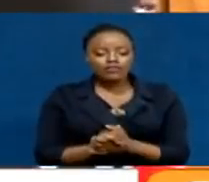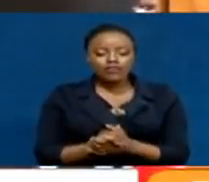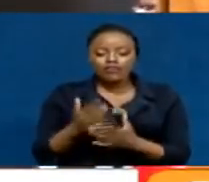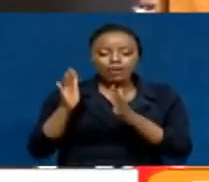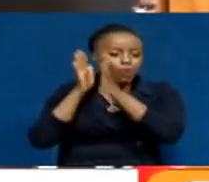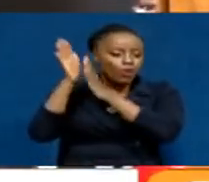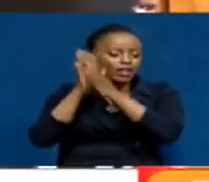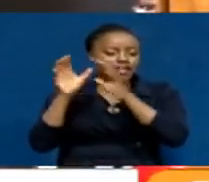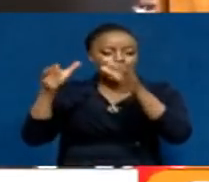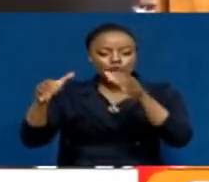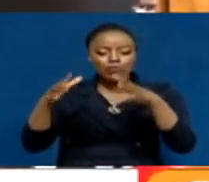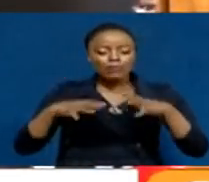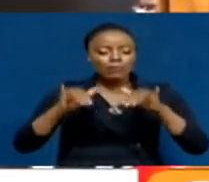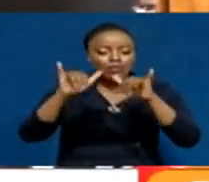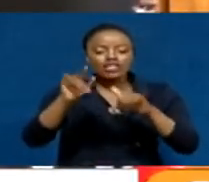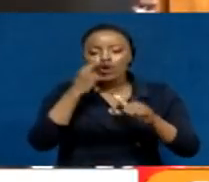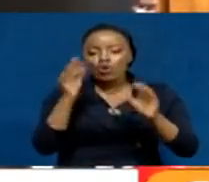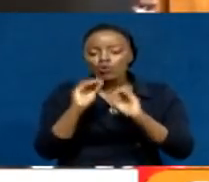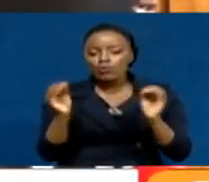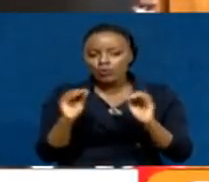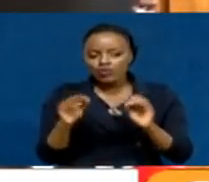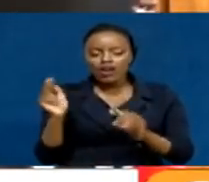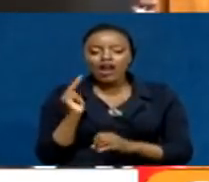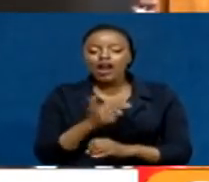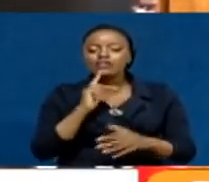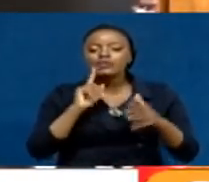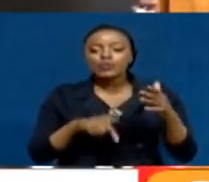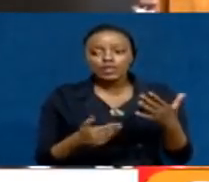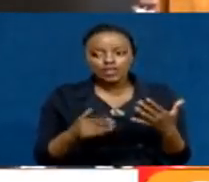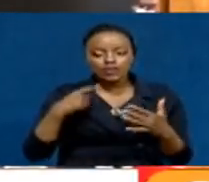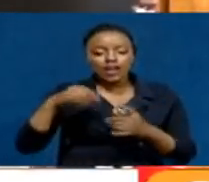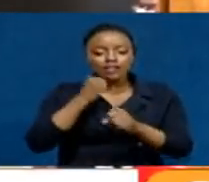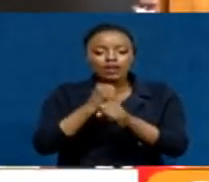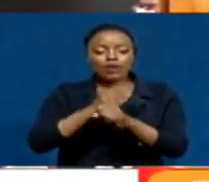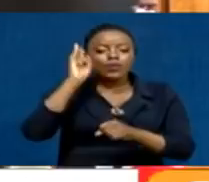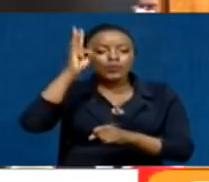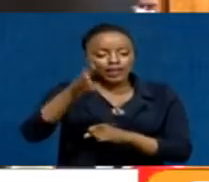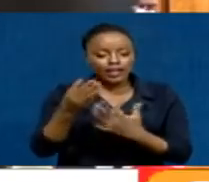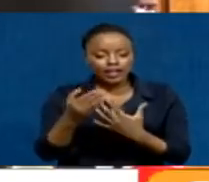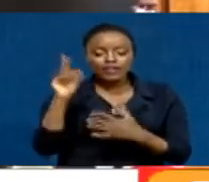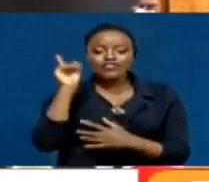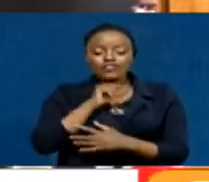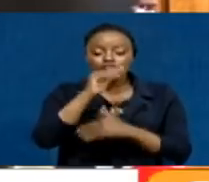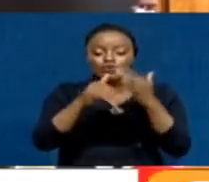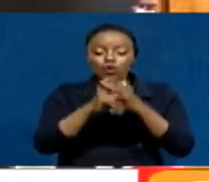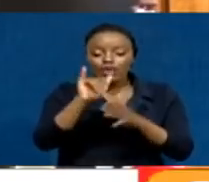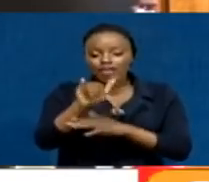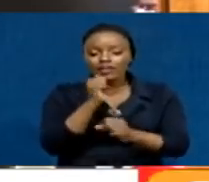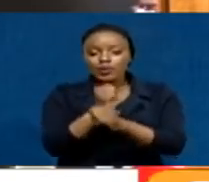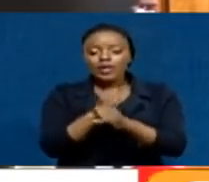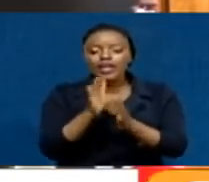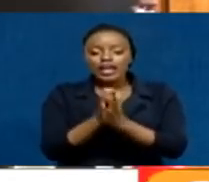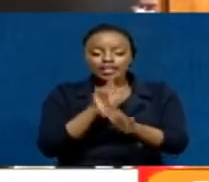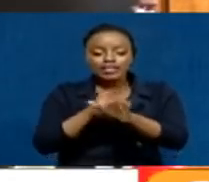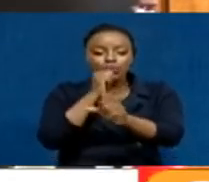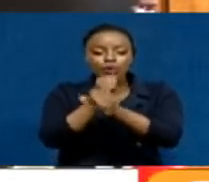Mungiki, watu walikuwa hata wakae nyumbani, na tukasema kwamba tutafanya kazi tumalize haya maneno, na